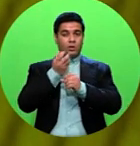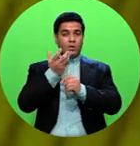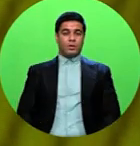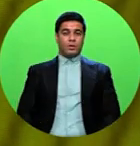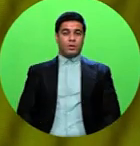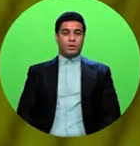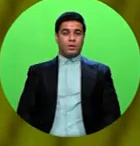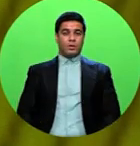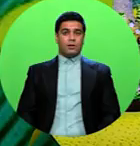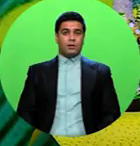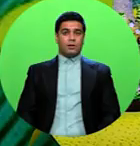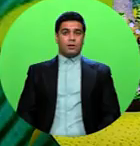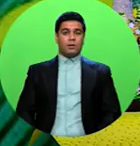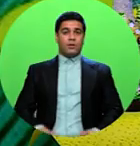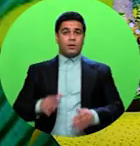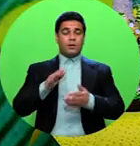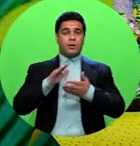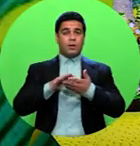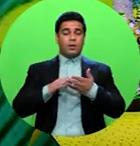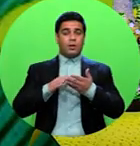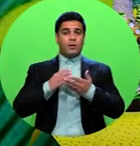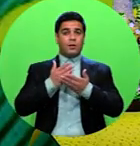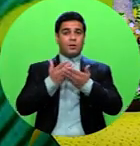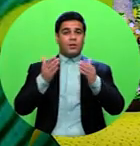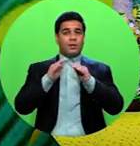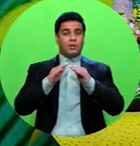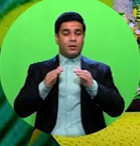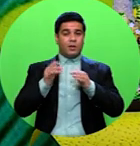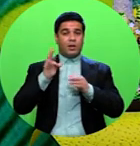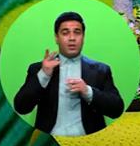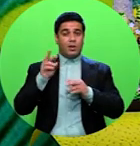цветочки. Далее, ребята, для создания цветов